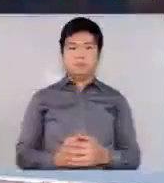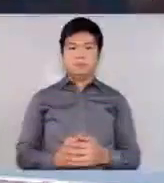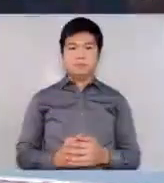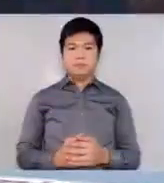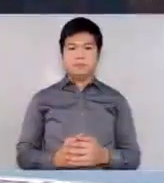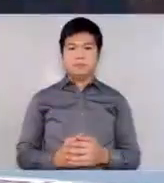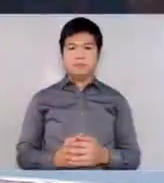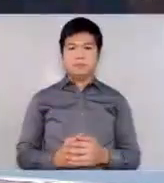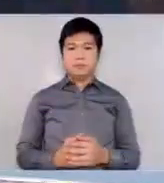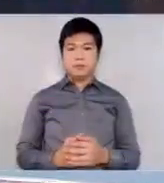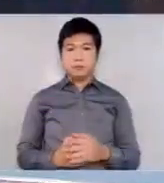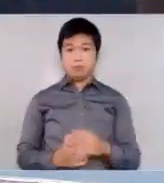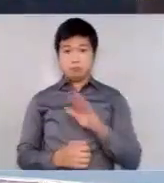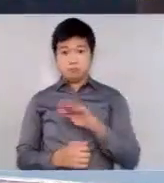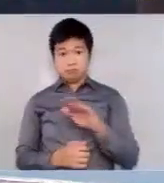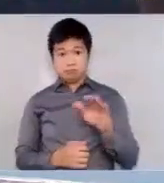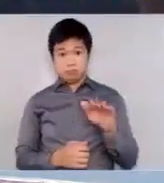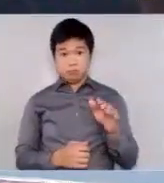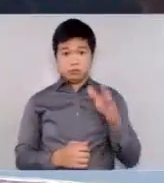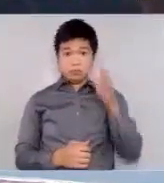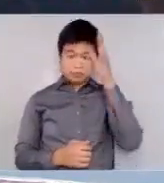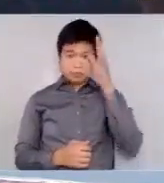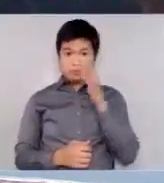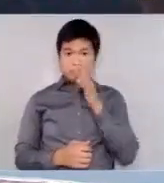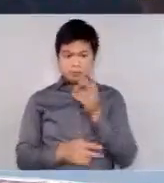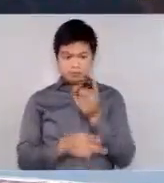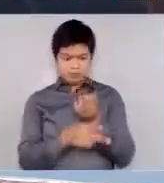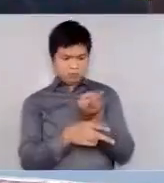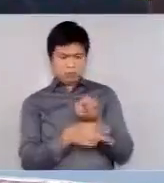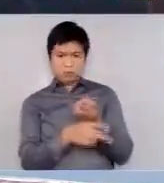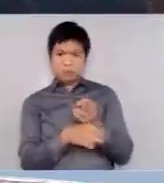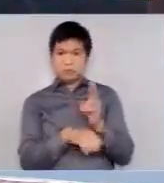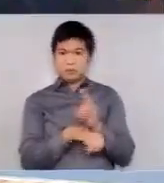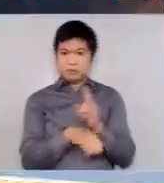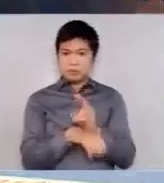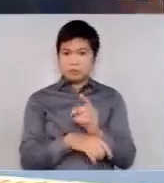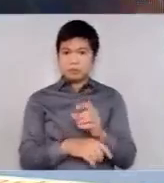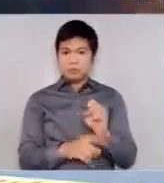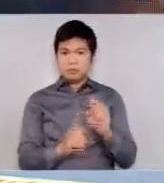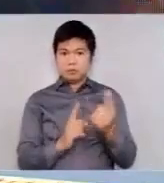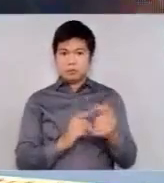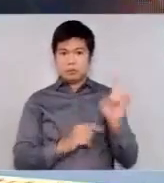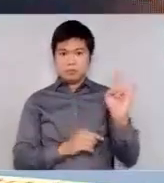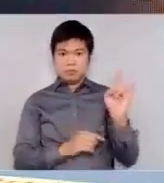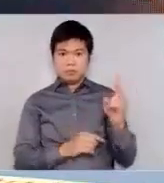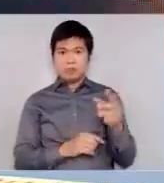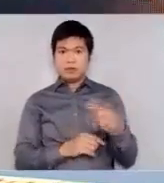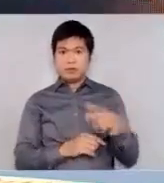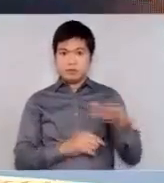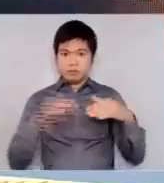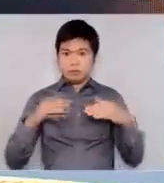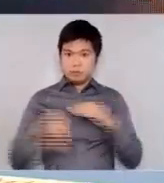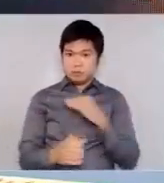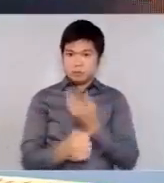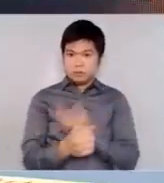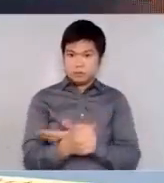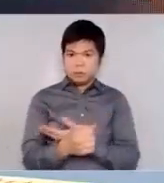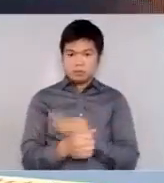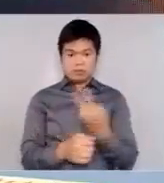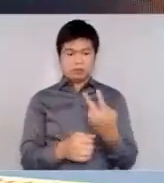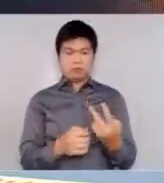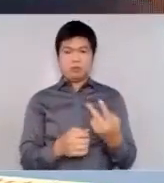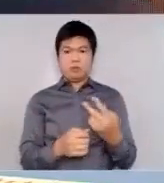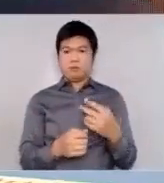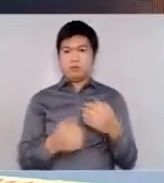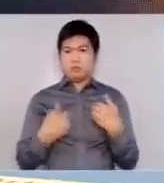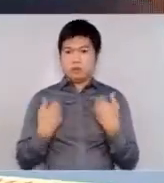Paalala po sa mga magulang, bantayan ng maigi ang paggamit ng social media ng inyong mga anak. Dalawang dalagita kasi ang nabiktima ng nag-aalok